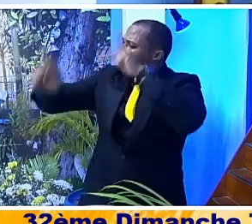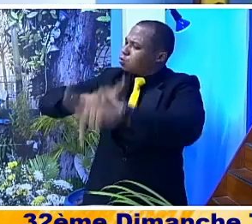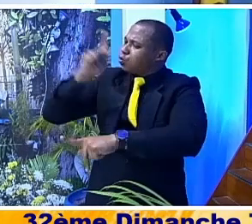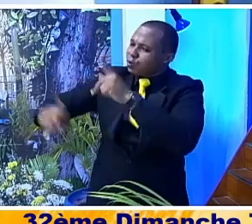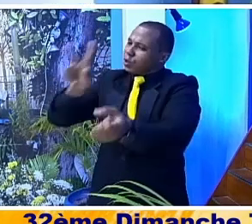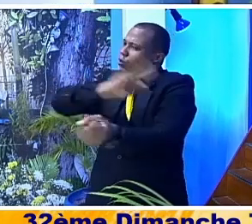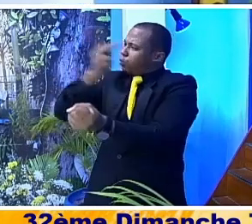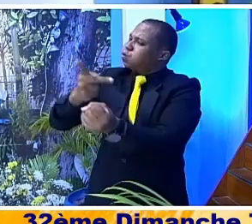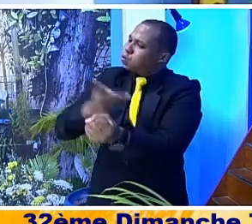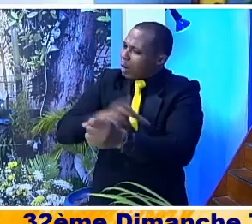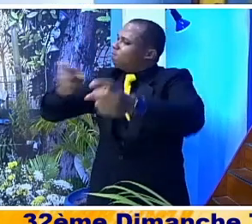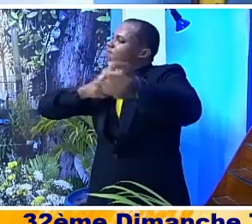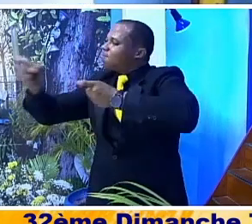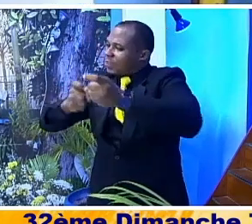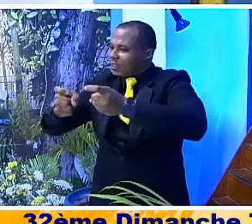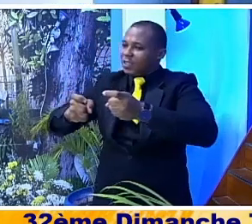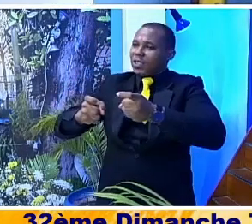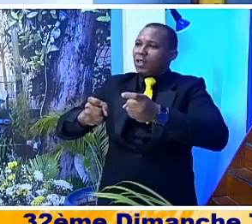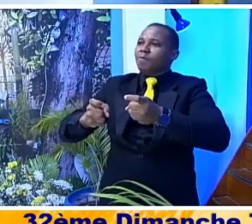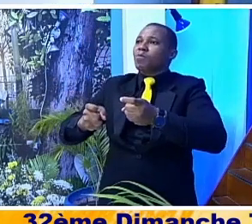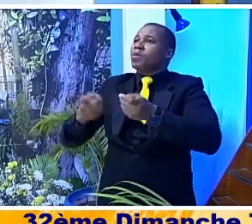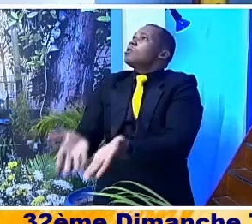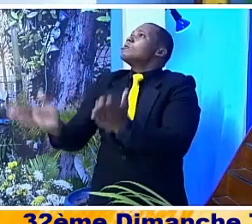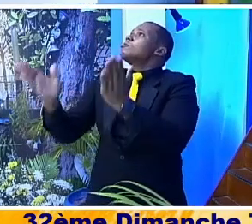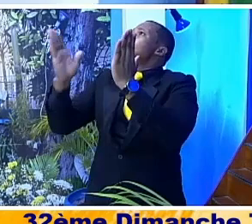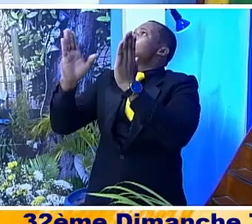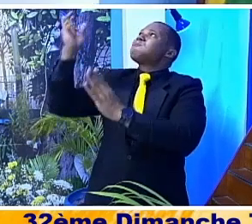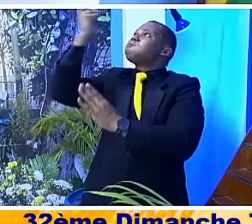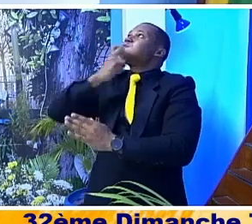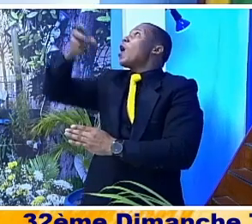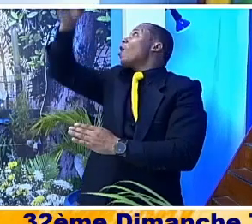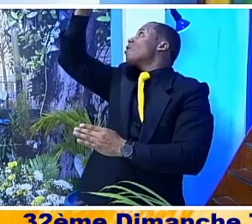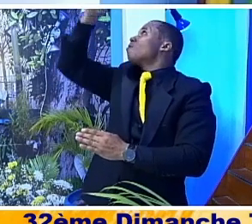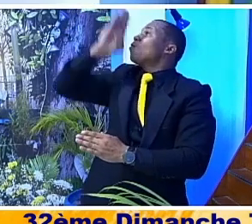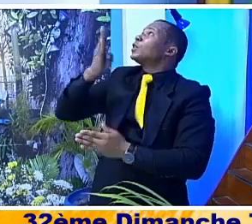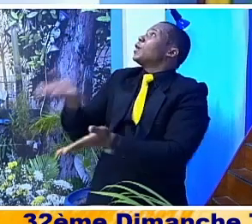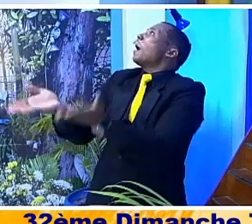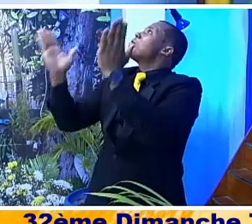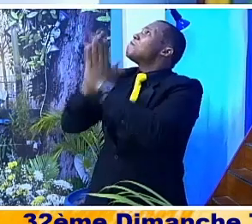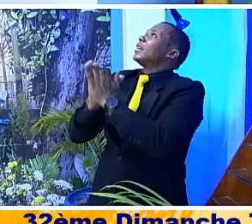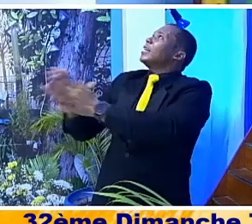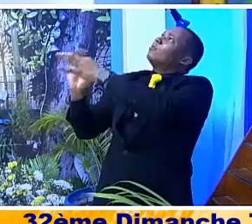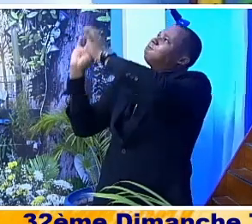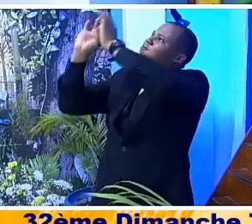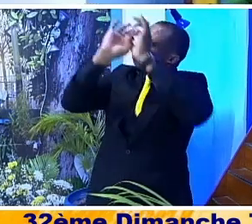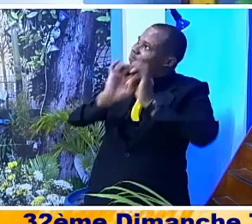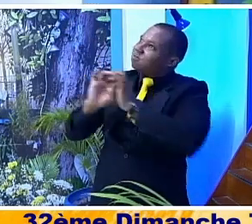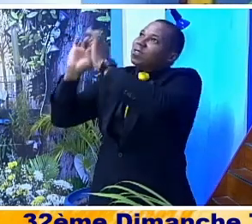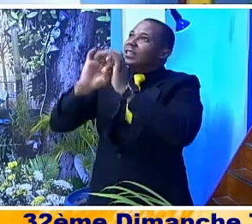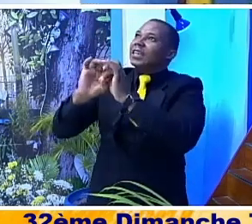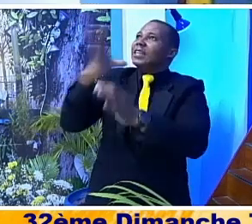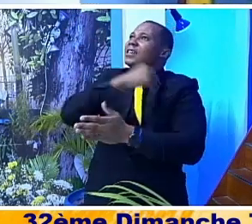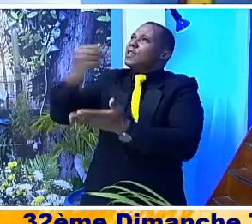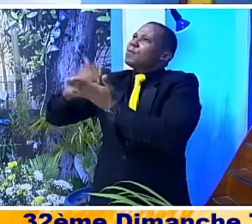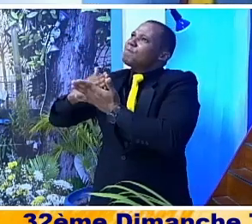folie pouvoir, que, parole bon Dieu a demandé encore une fois, solidarité et partage.